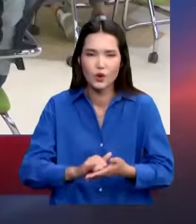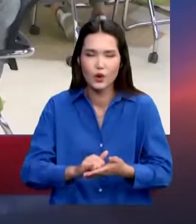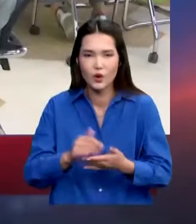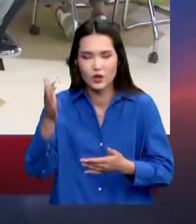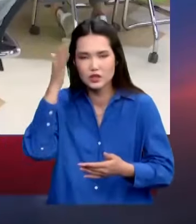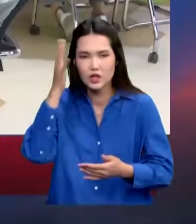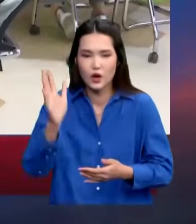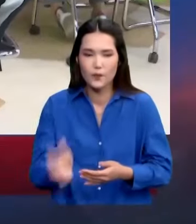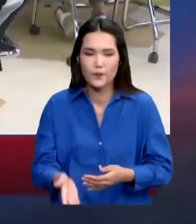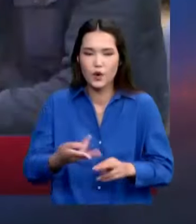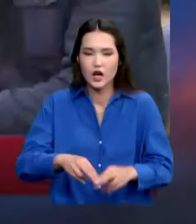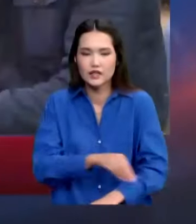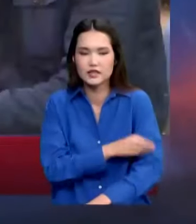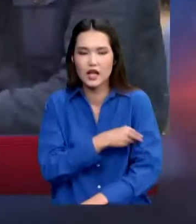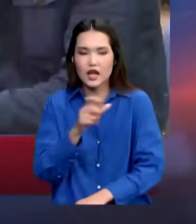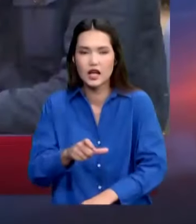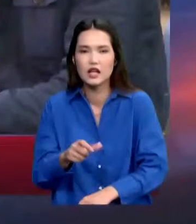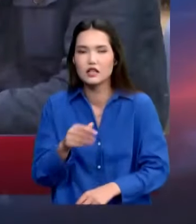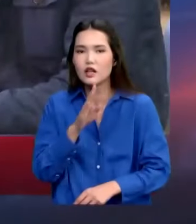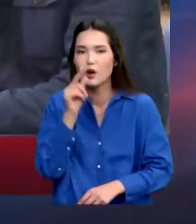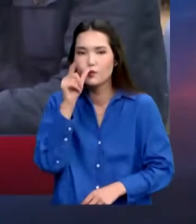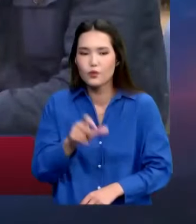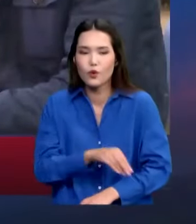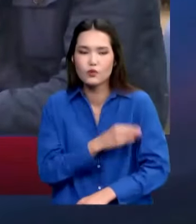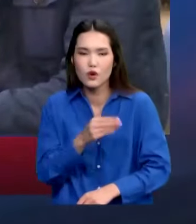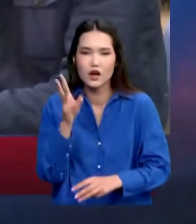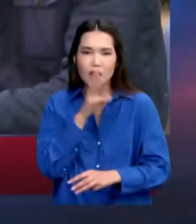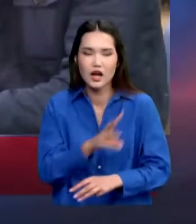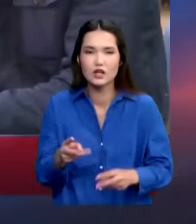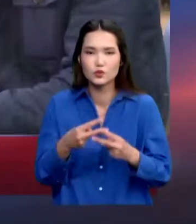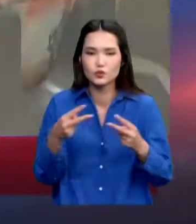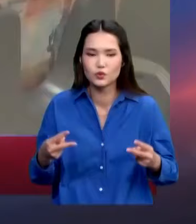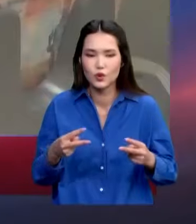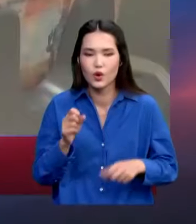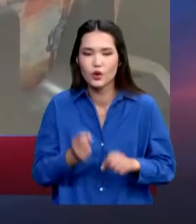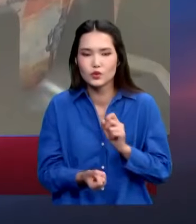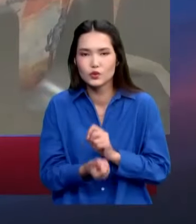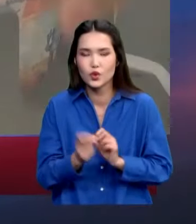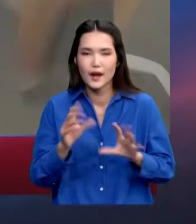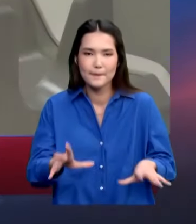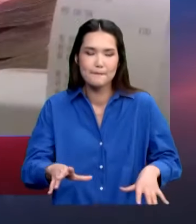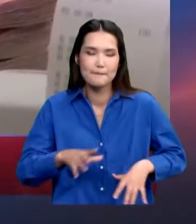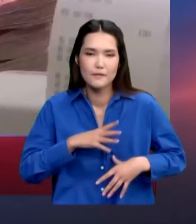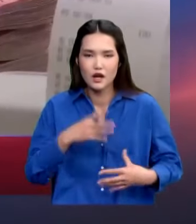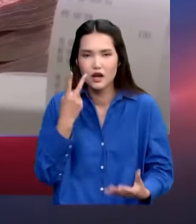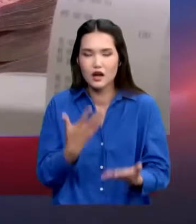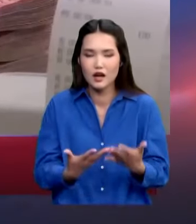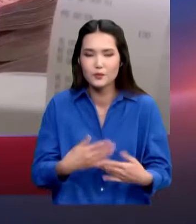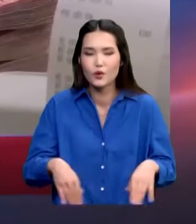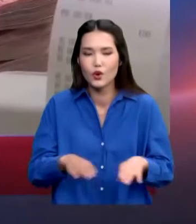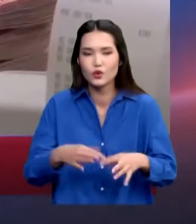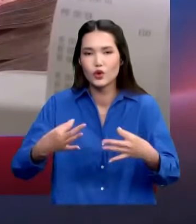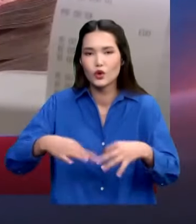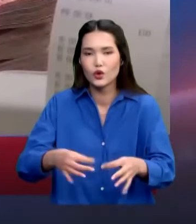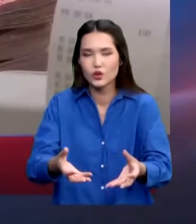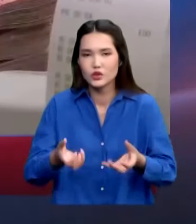тудырды. Өйткені бұл әйелдердің кеулерінің алдындағы қаржылық тәуелділігін тудыруы мүмкін деген пікірлер бар. Сондай-ақ рұқсат